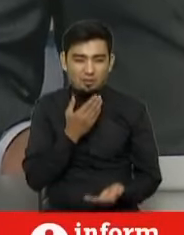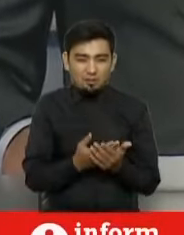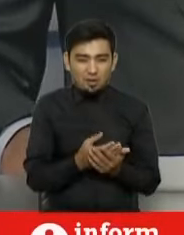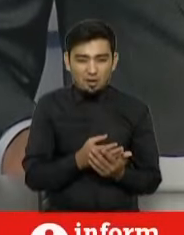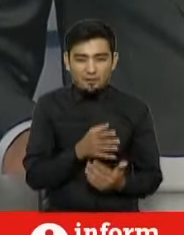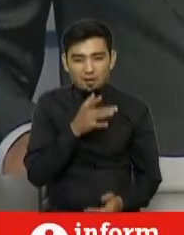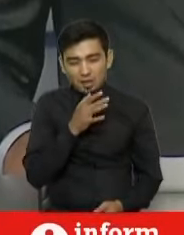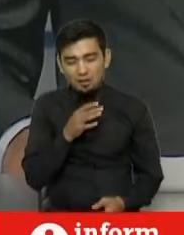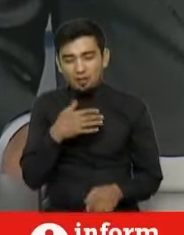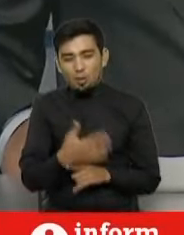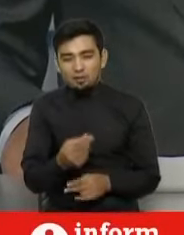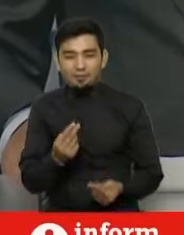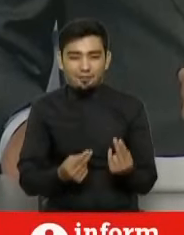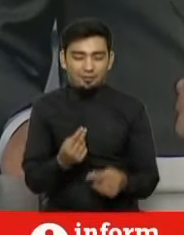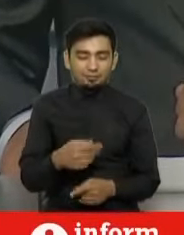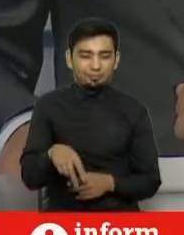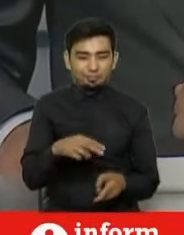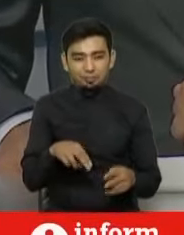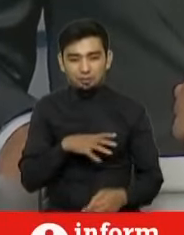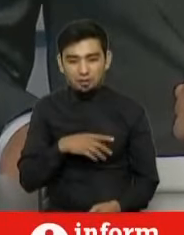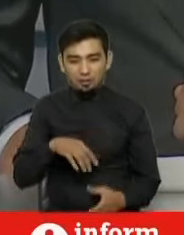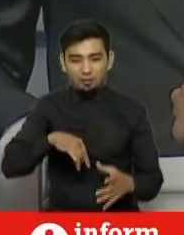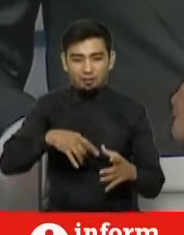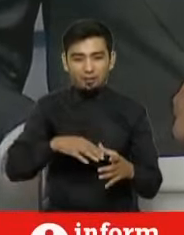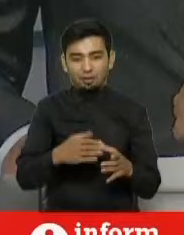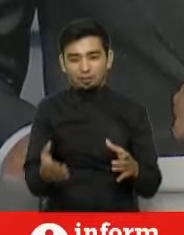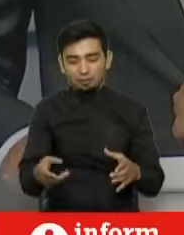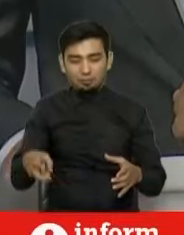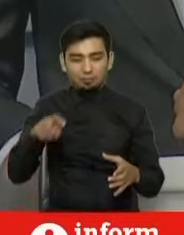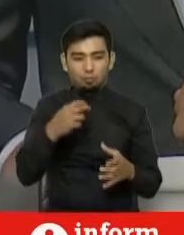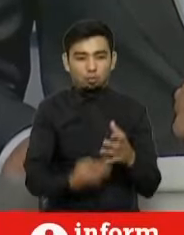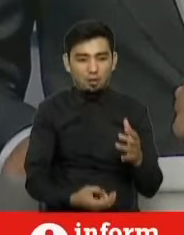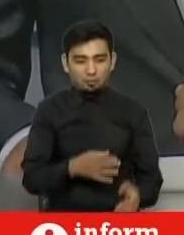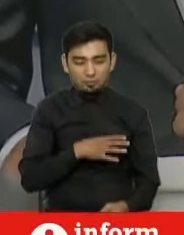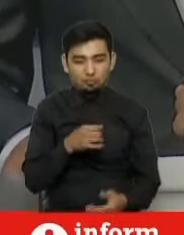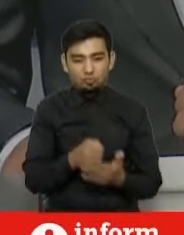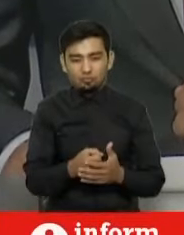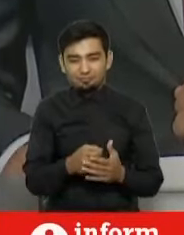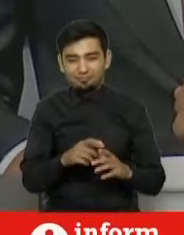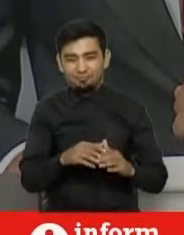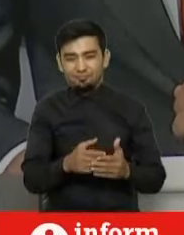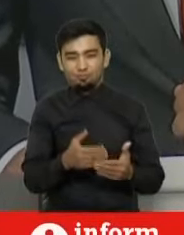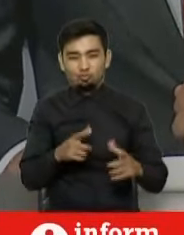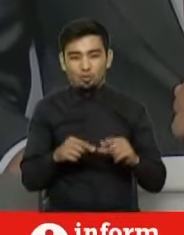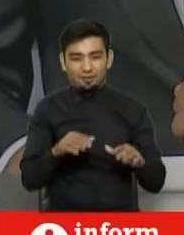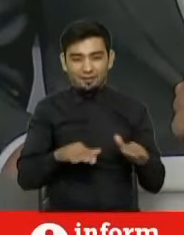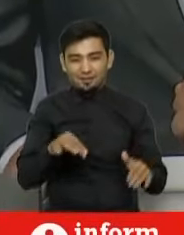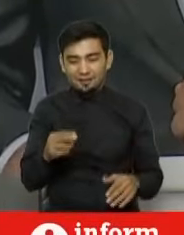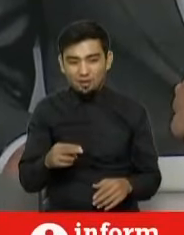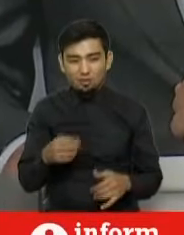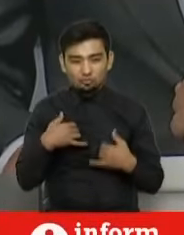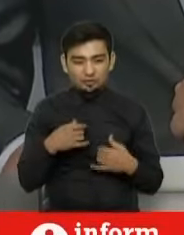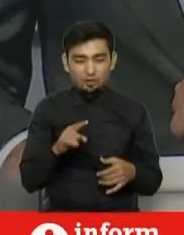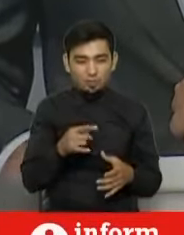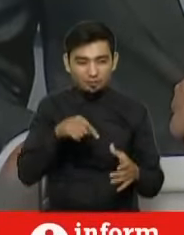Бөбекжай ауласында ойнап жүрген бала ашық тұрған кәріз құдығына түсіп кеткен. Көп ұзамай мектепке дейінгі білім беру мекемесінің қызметкерлері баланы шұңқырдан